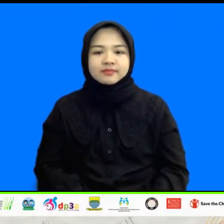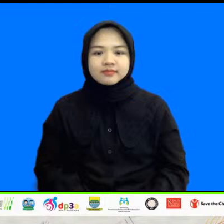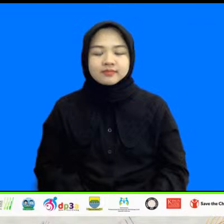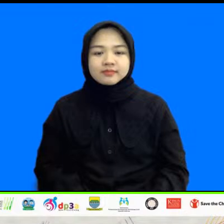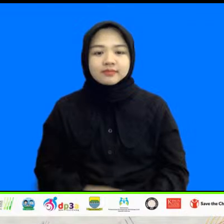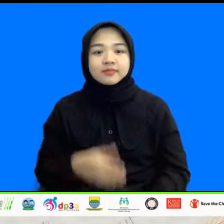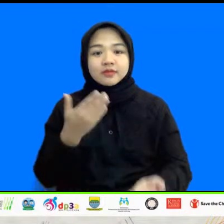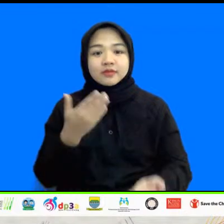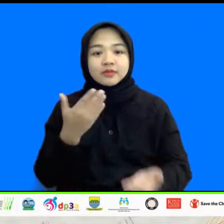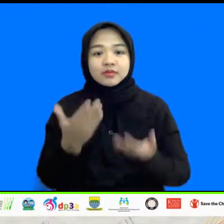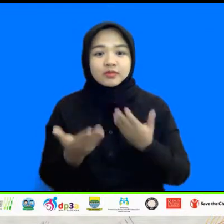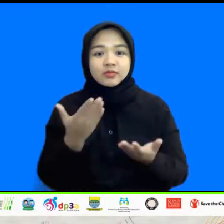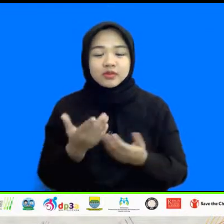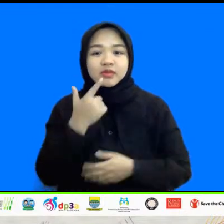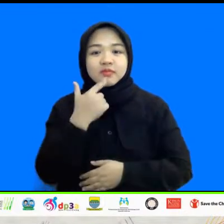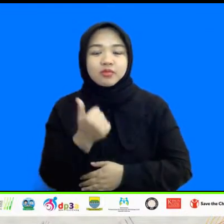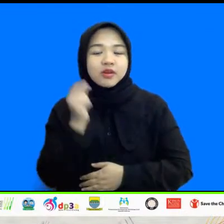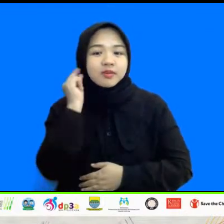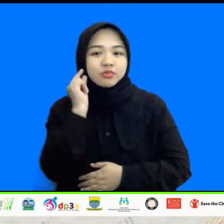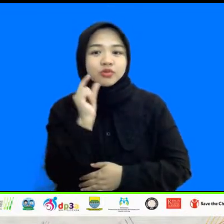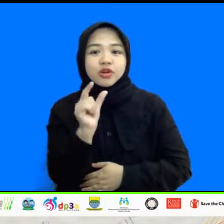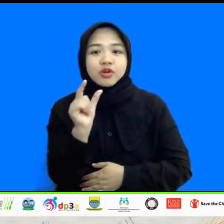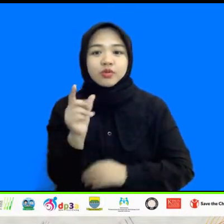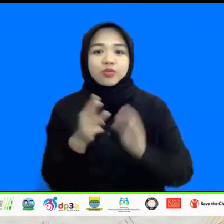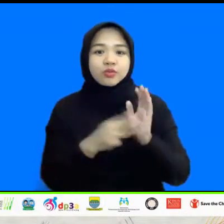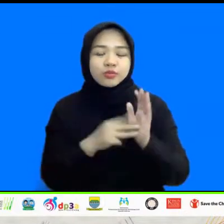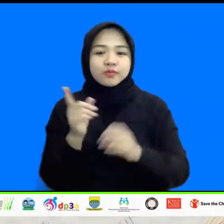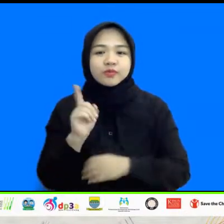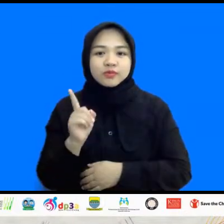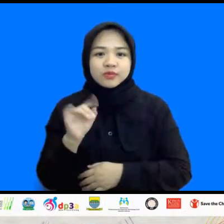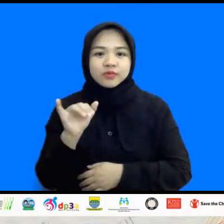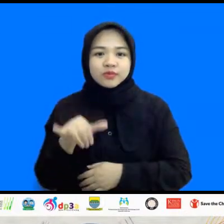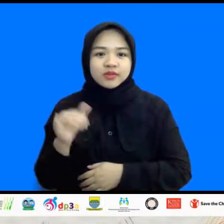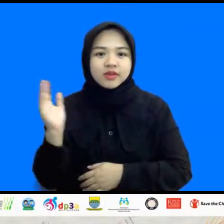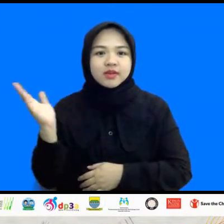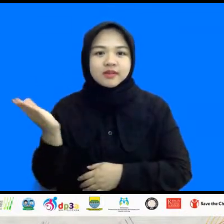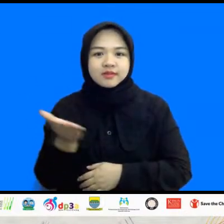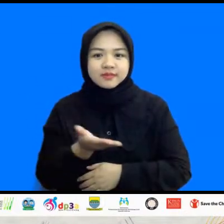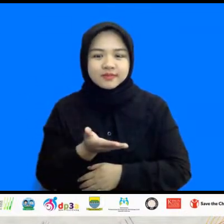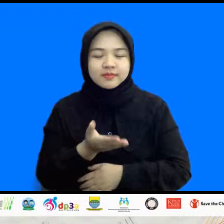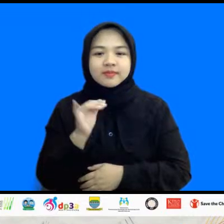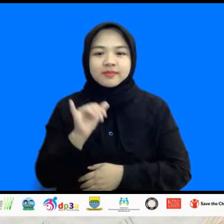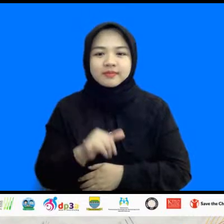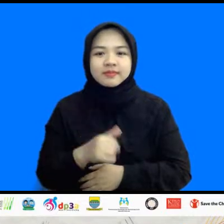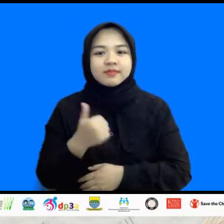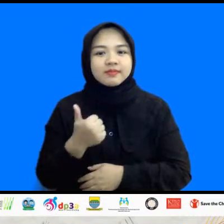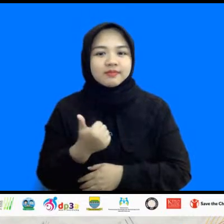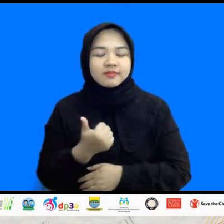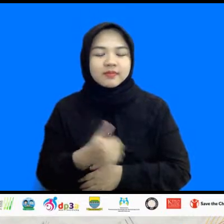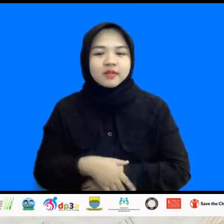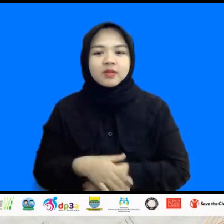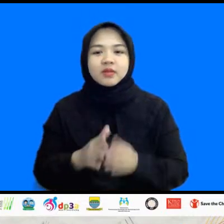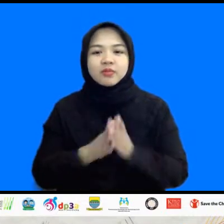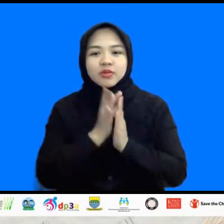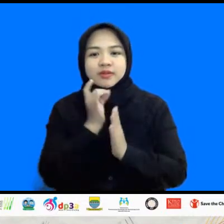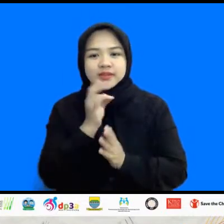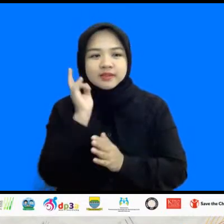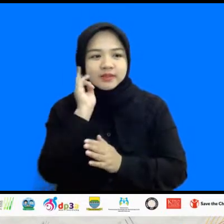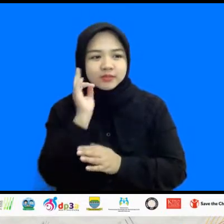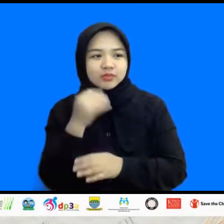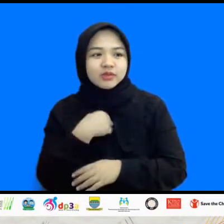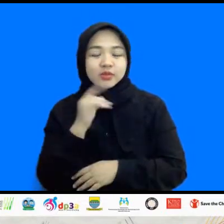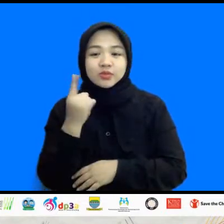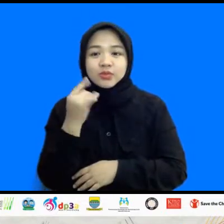Atau mungkin Oh, boleh dari Bunda Uung terlebih dahulu ya. iya Bagaimana boleh. Bunda? Mohon izin Bu Endah mendahului